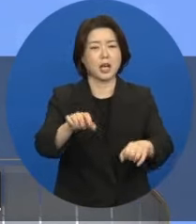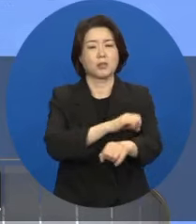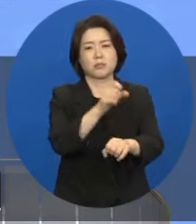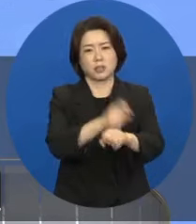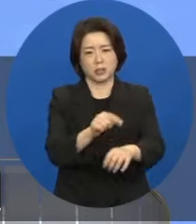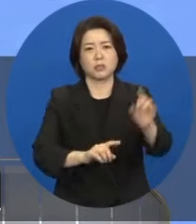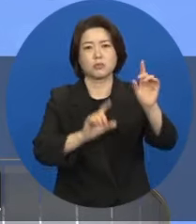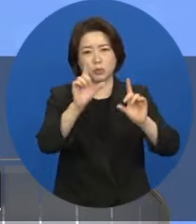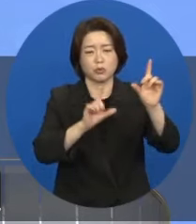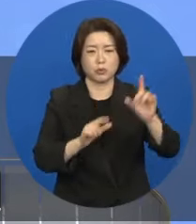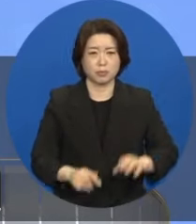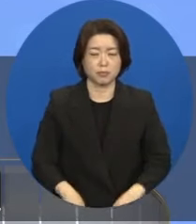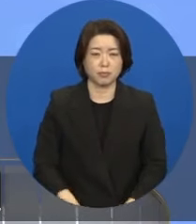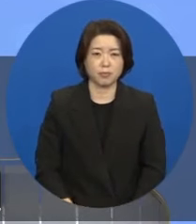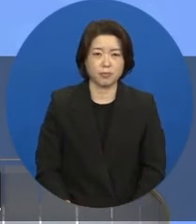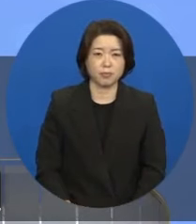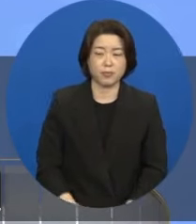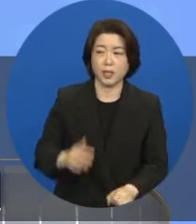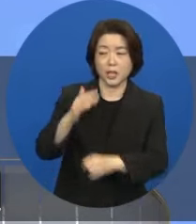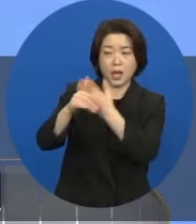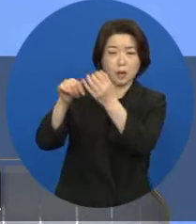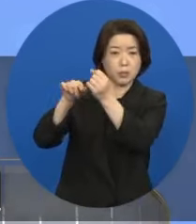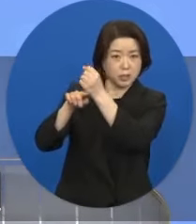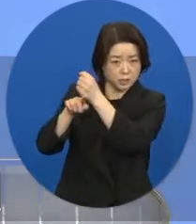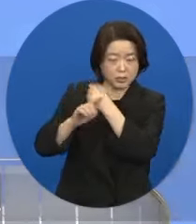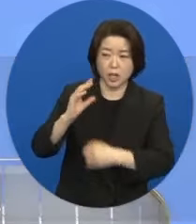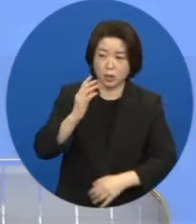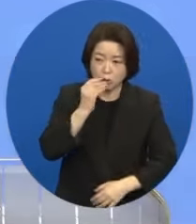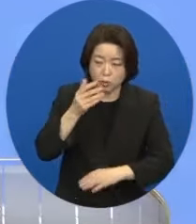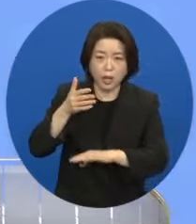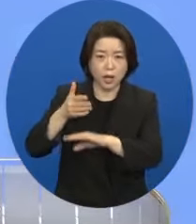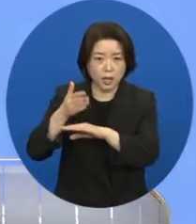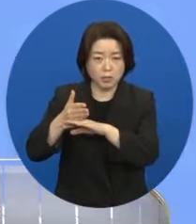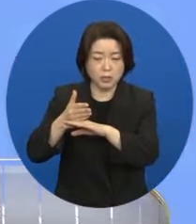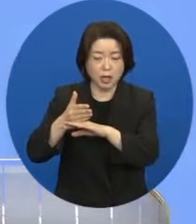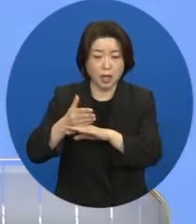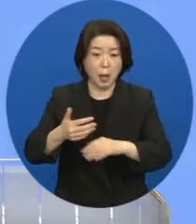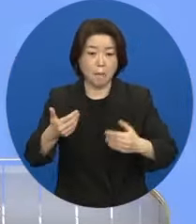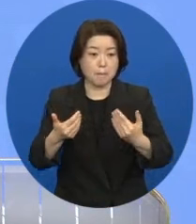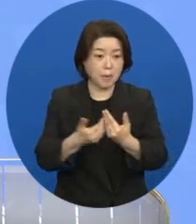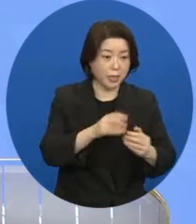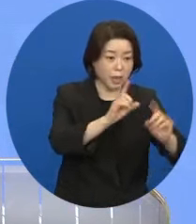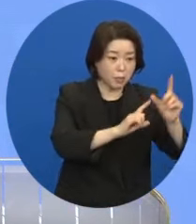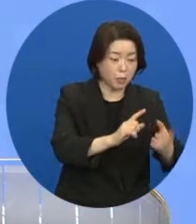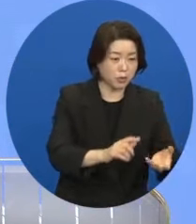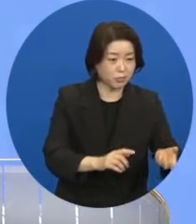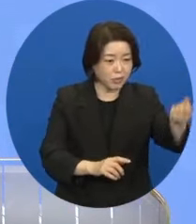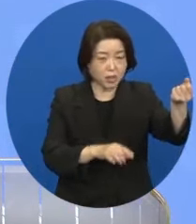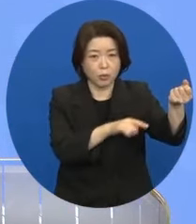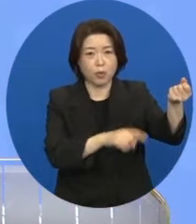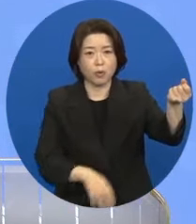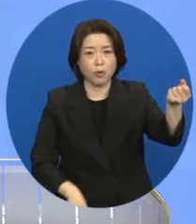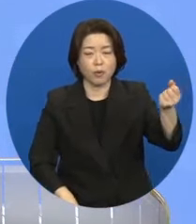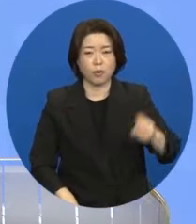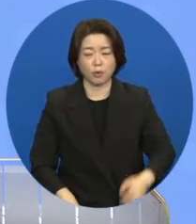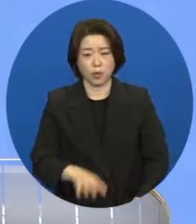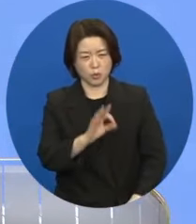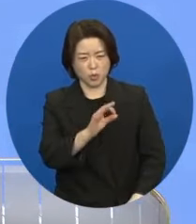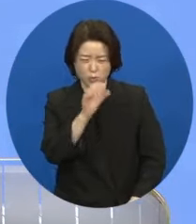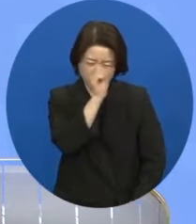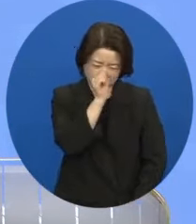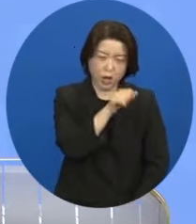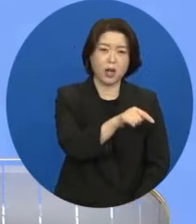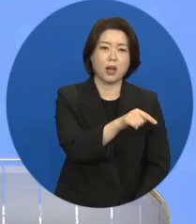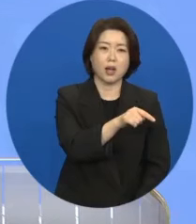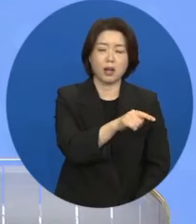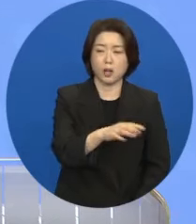있어요 그러니까 하나님의 뜻인 거룩함과 감사의 정반대 모습을 가지고 있죠 돈을 사랑하면